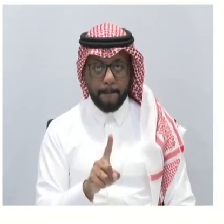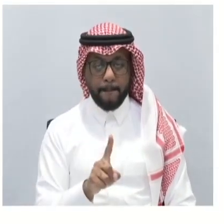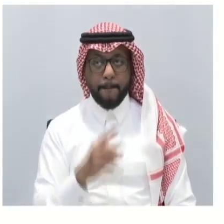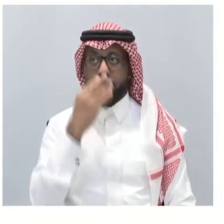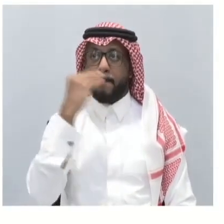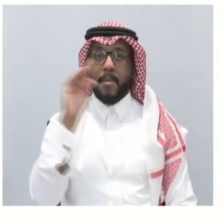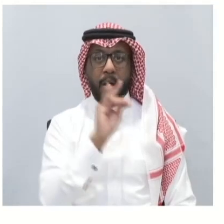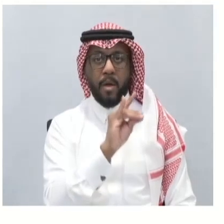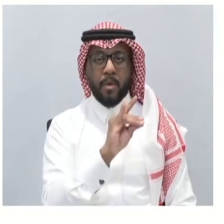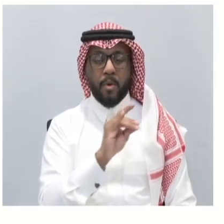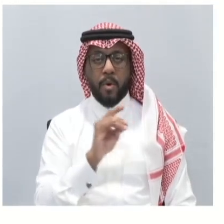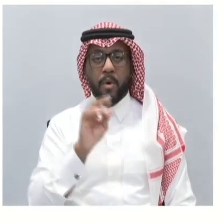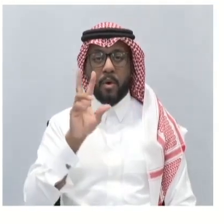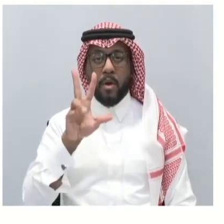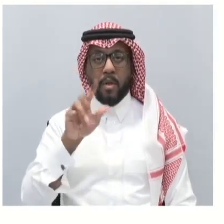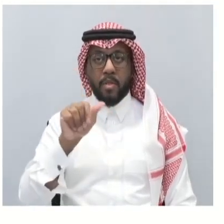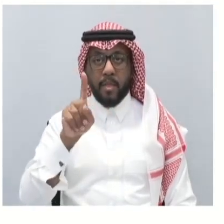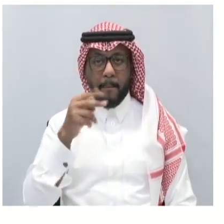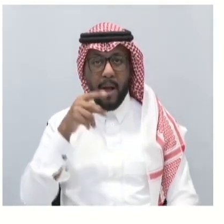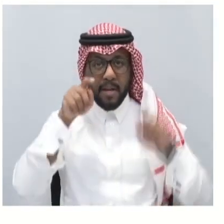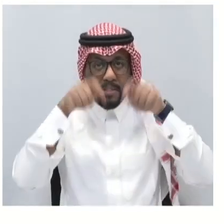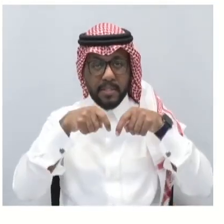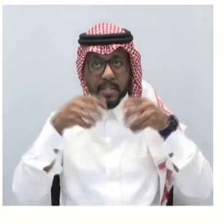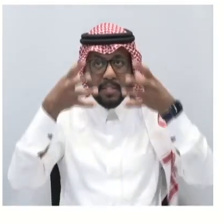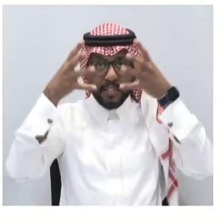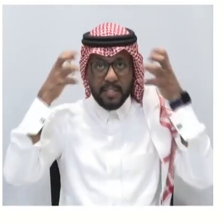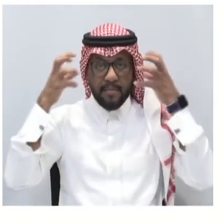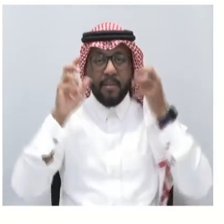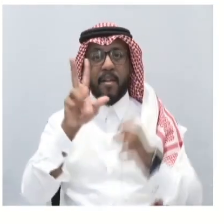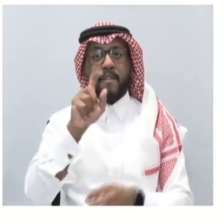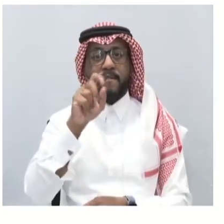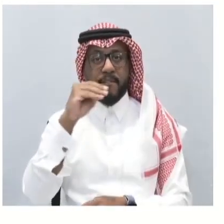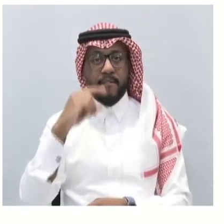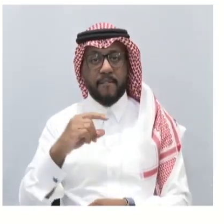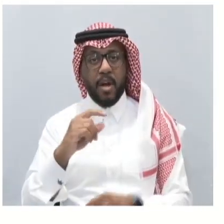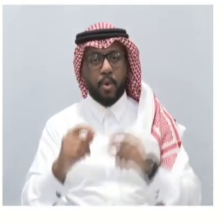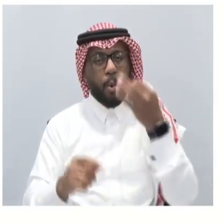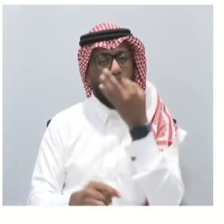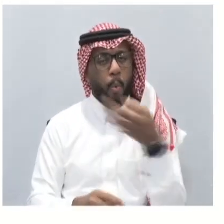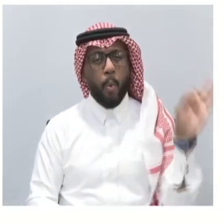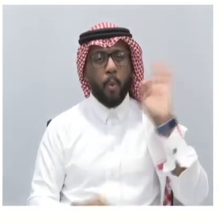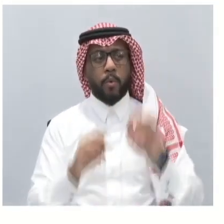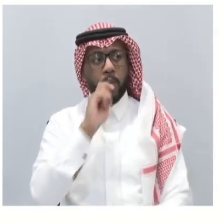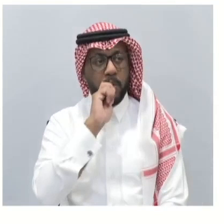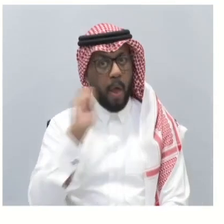واللبوه والفهد شو نسميها تزين حيوانات